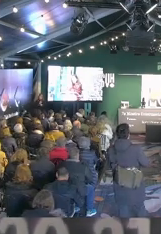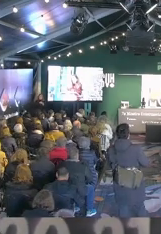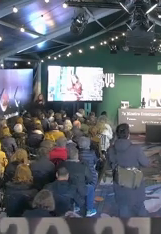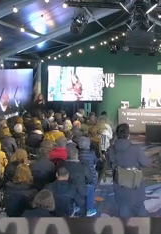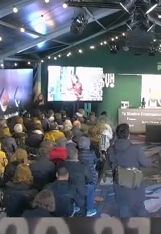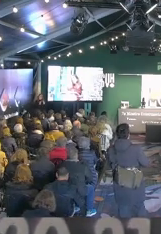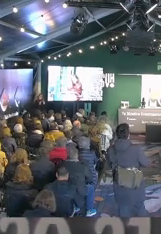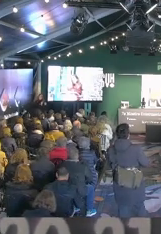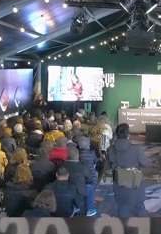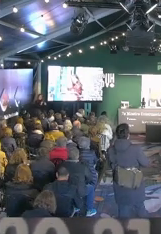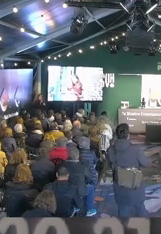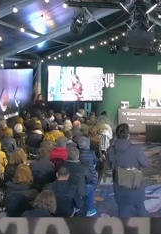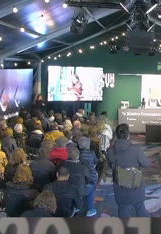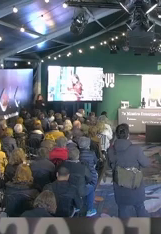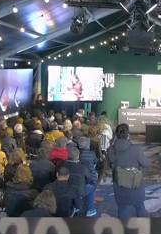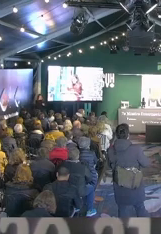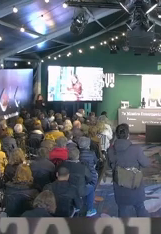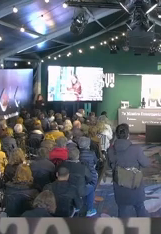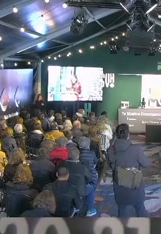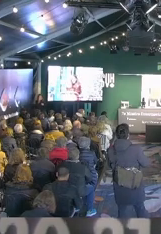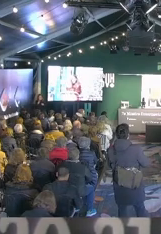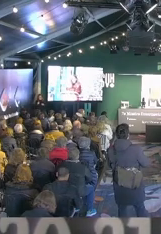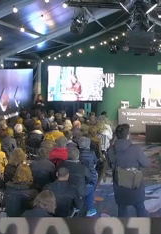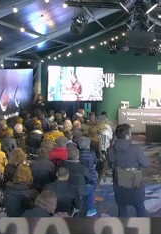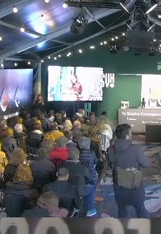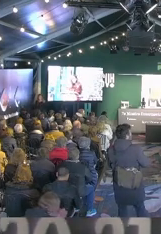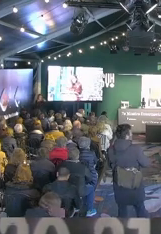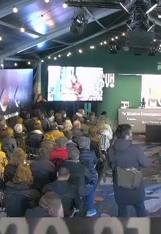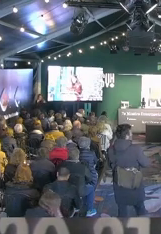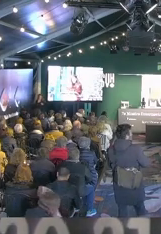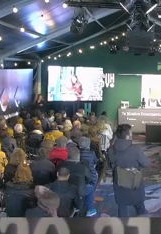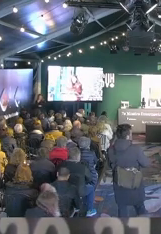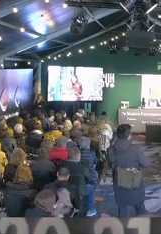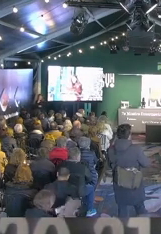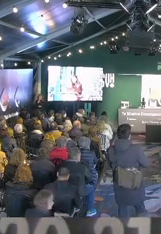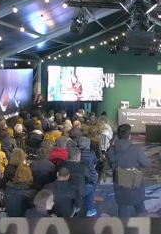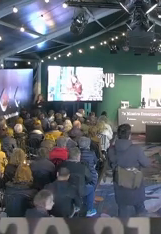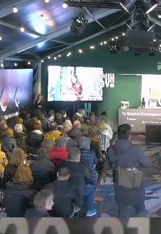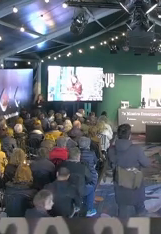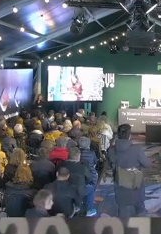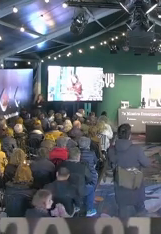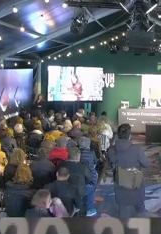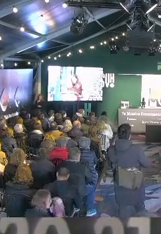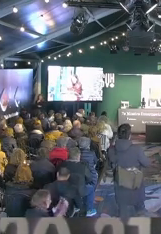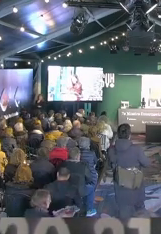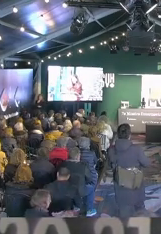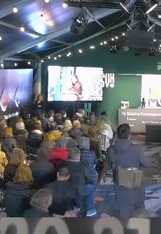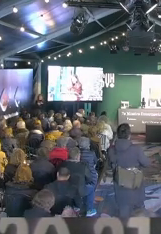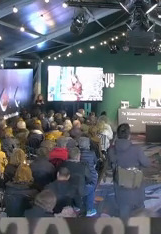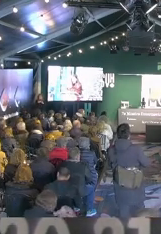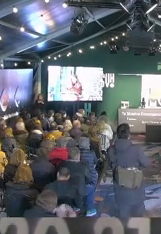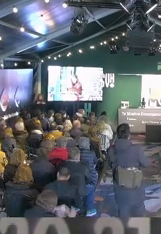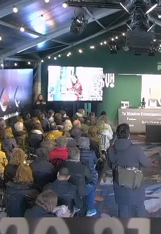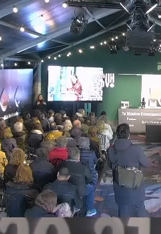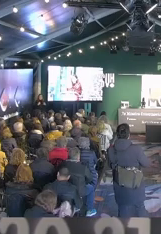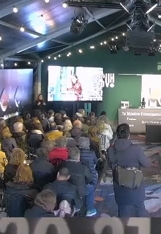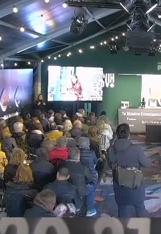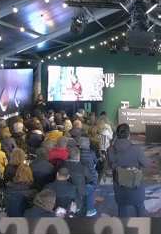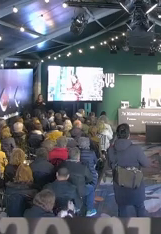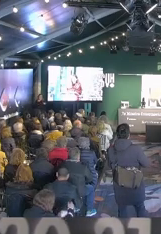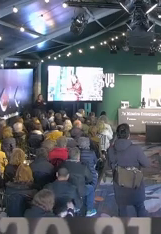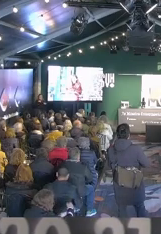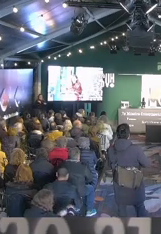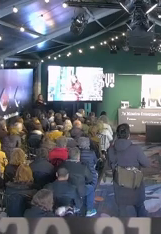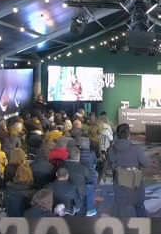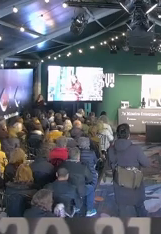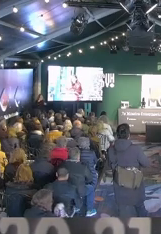Lluc Dalmau Vall Nutritious Pastry, amb el qual es dedica a la investigació de nous ingredients i tècniques, sempre amb la finalitat d'aconseguir